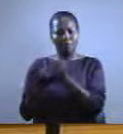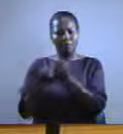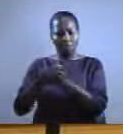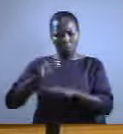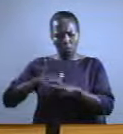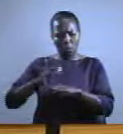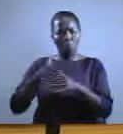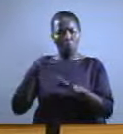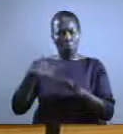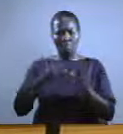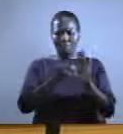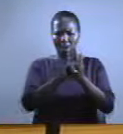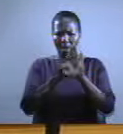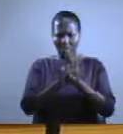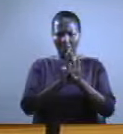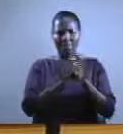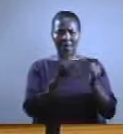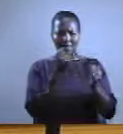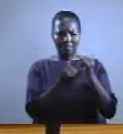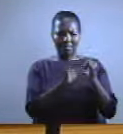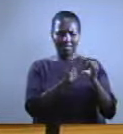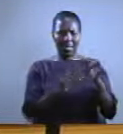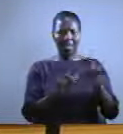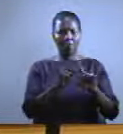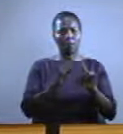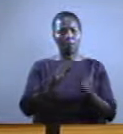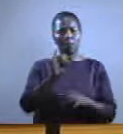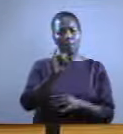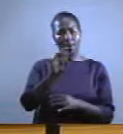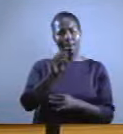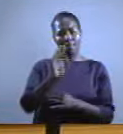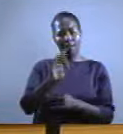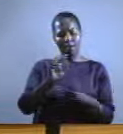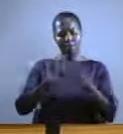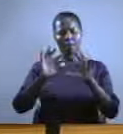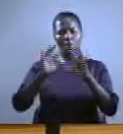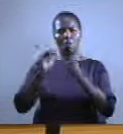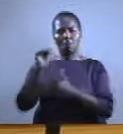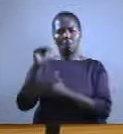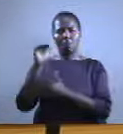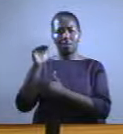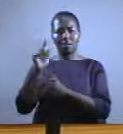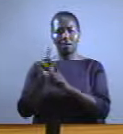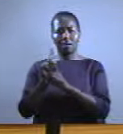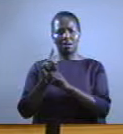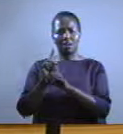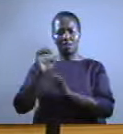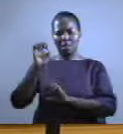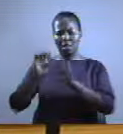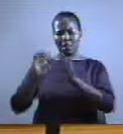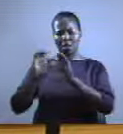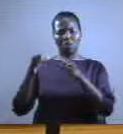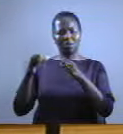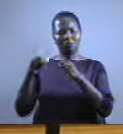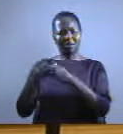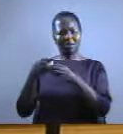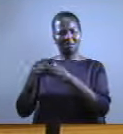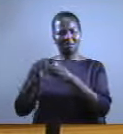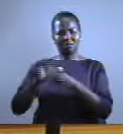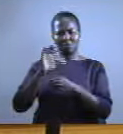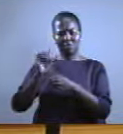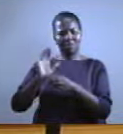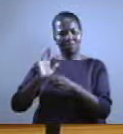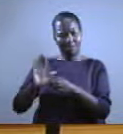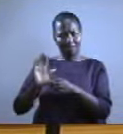geïdentifiseer deur die IMF, Wêreldbank se finansiële sektorevaluering van Suid-Afrika se nakoming van